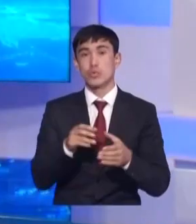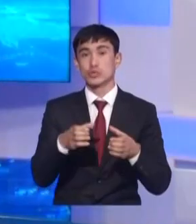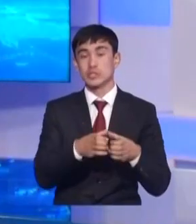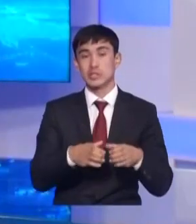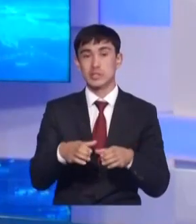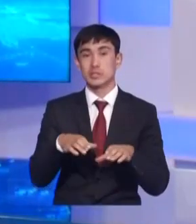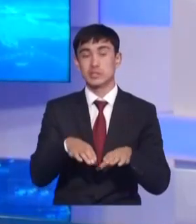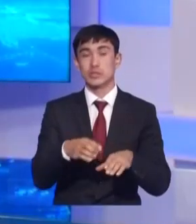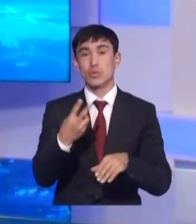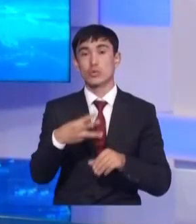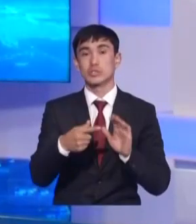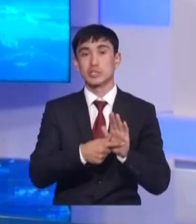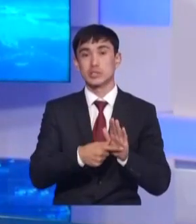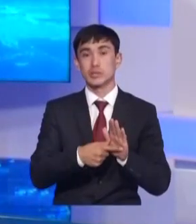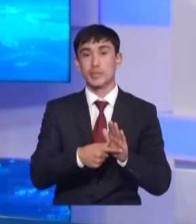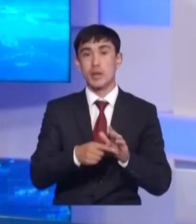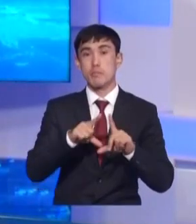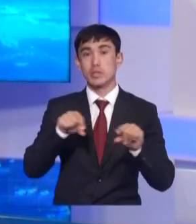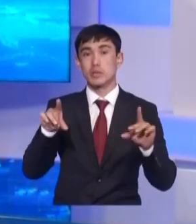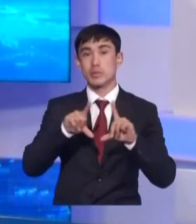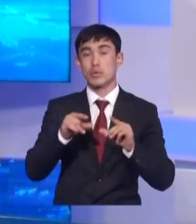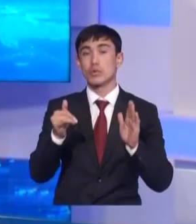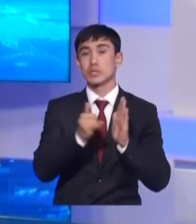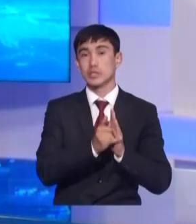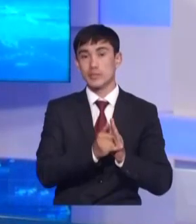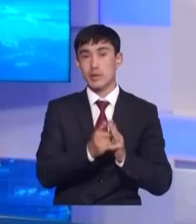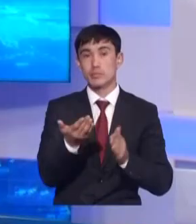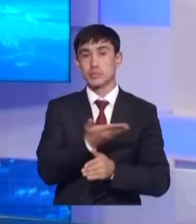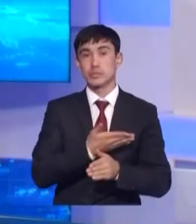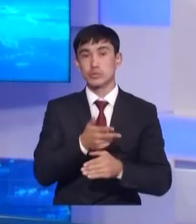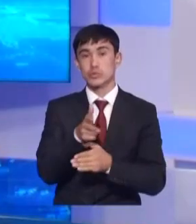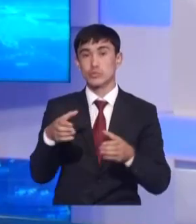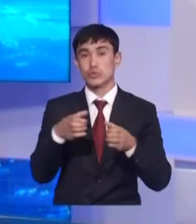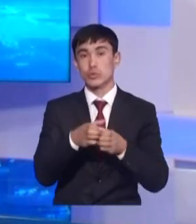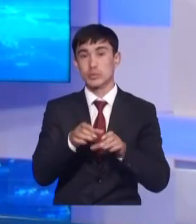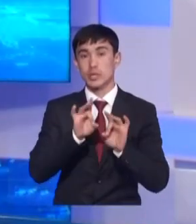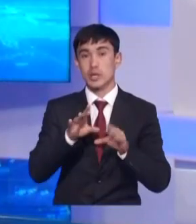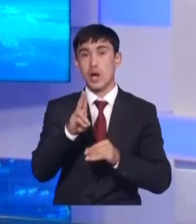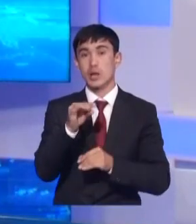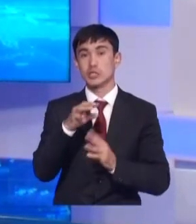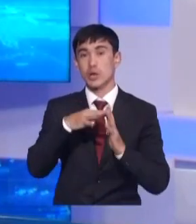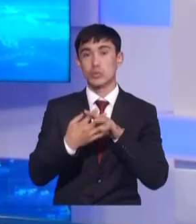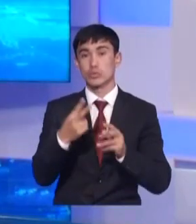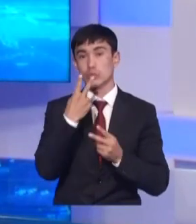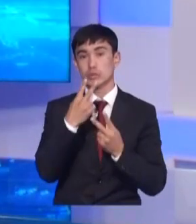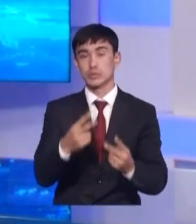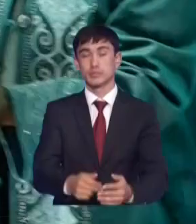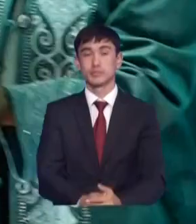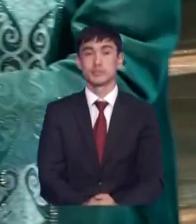учаскелер саны 38. Басым бөлігі мектеп ғимараттарында орналасқан. Біздің түсірілім тобы да Қаражиде ауылына барып